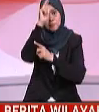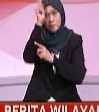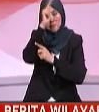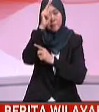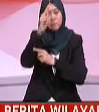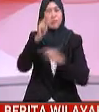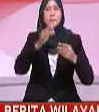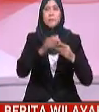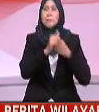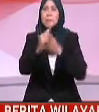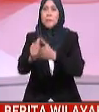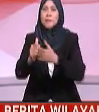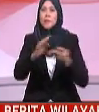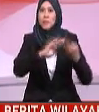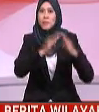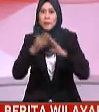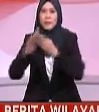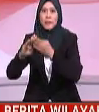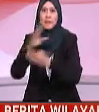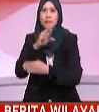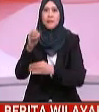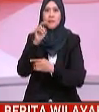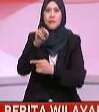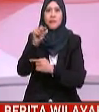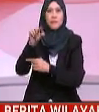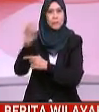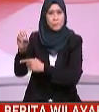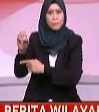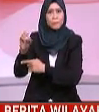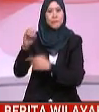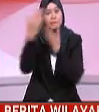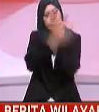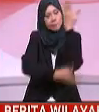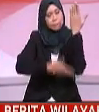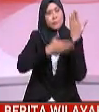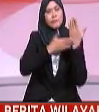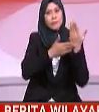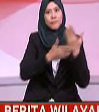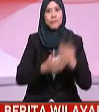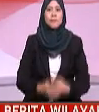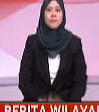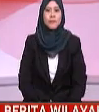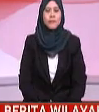kepimpinan komuniti dan sukarelawan NGO di seluruh negara.